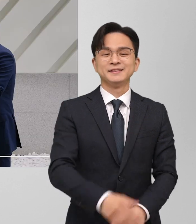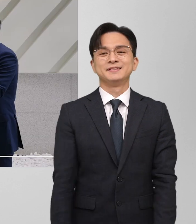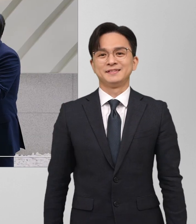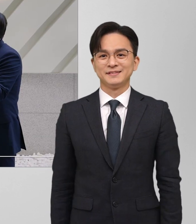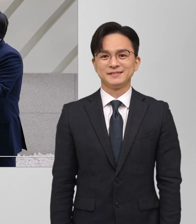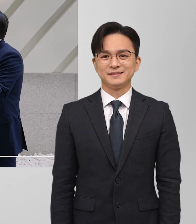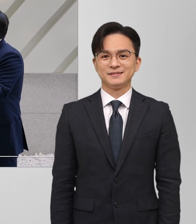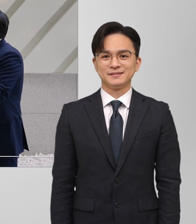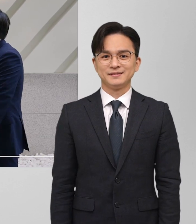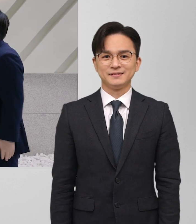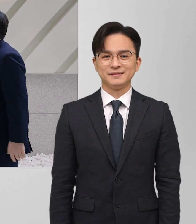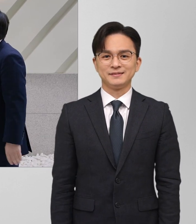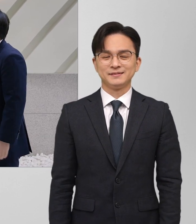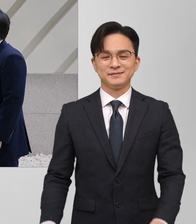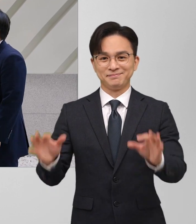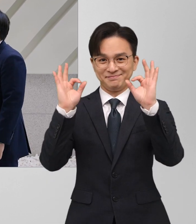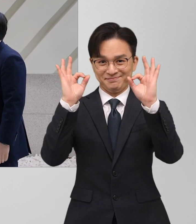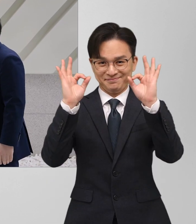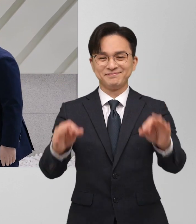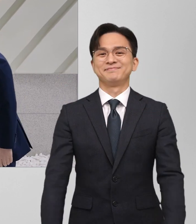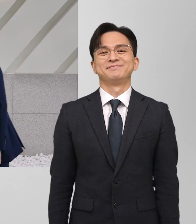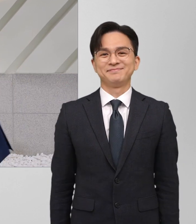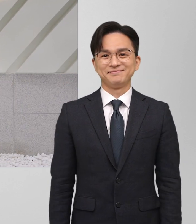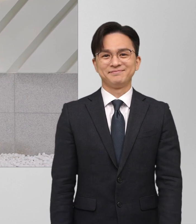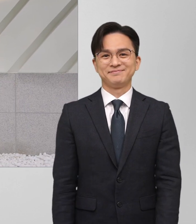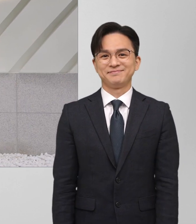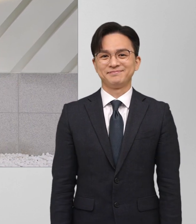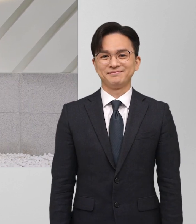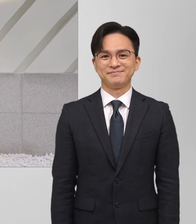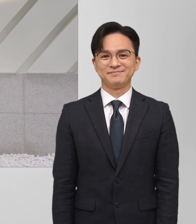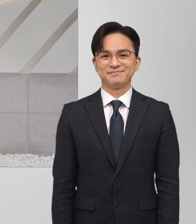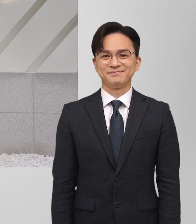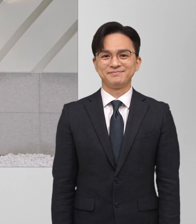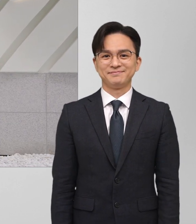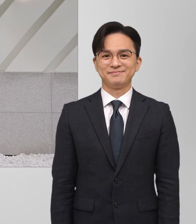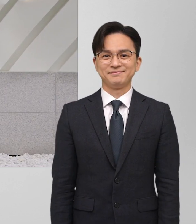관람을 이어가시죠. 알겠습니다. 가시죠.